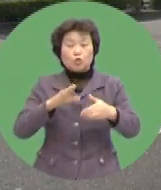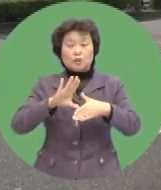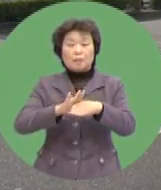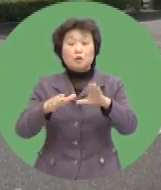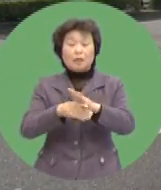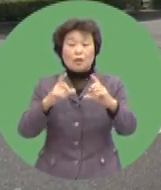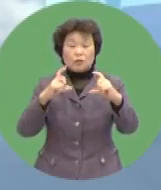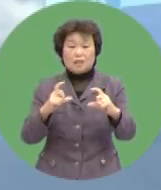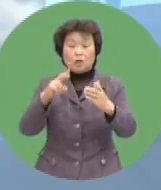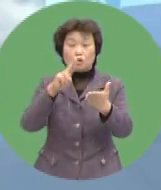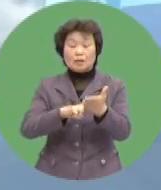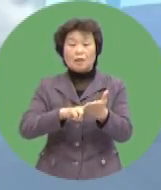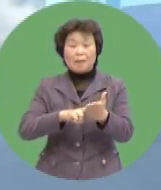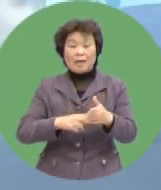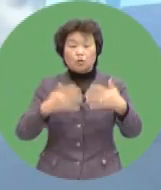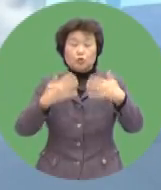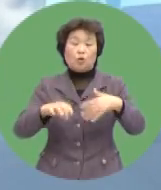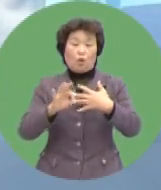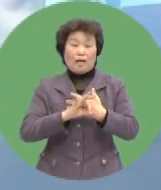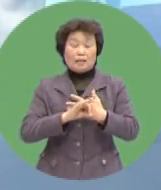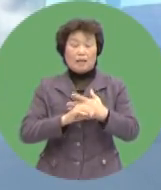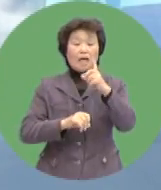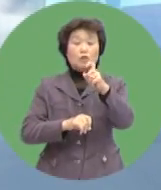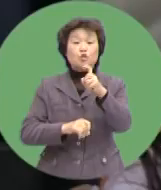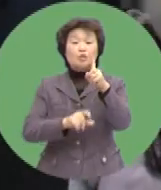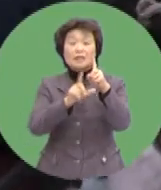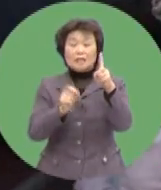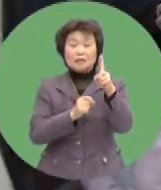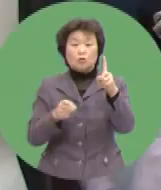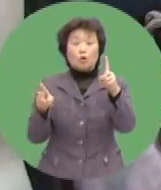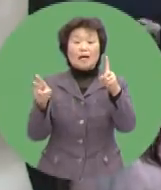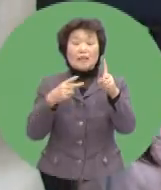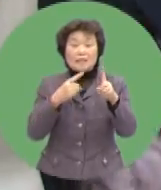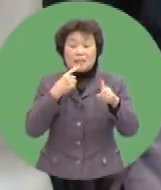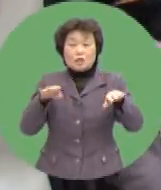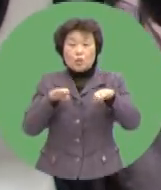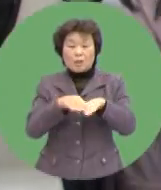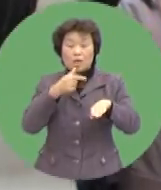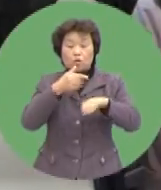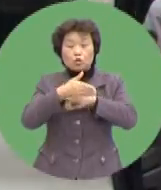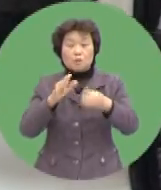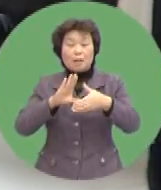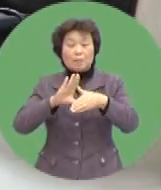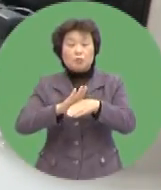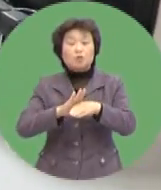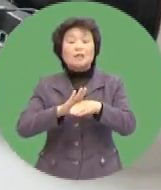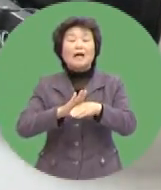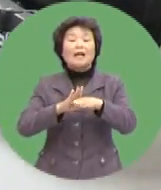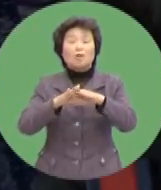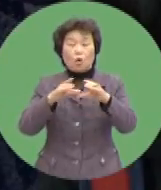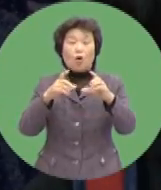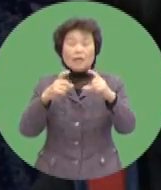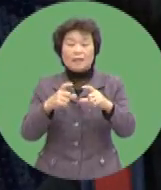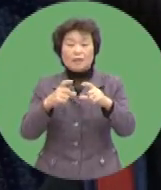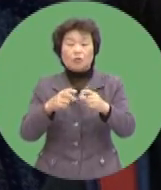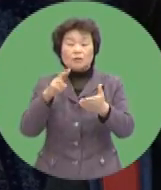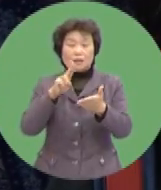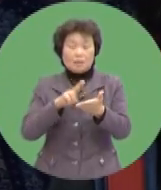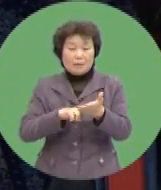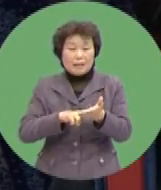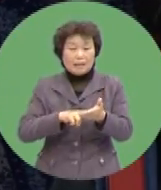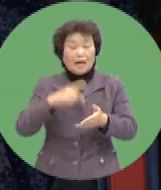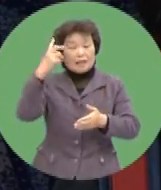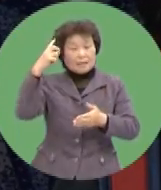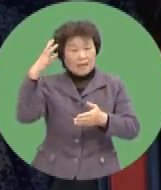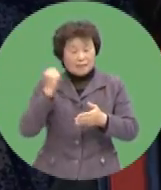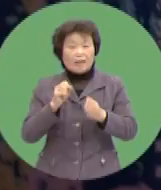文化の日を定める条例で、11月の第2日曜日が徳島文化の日と定められたことを記念して開催